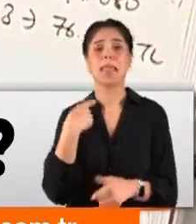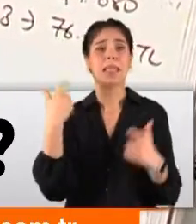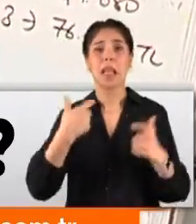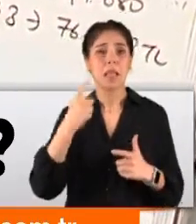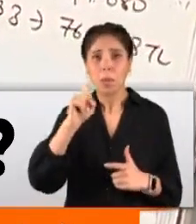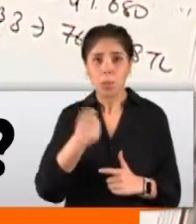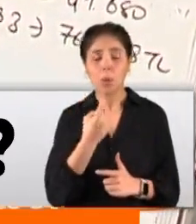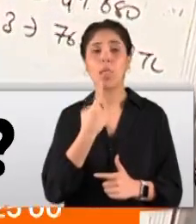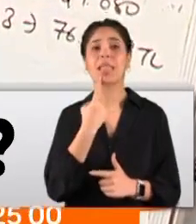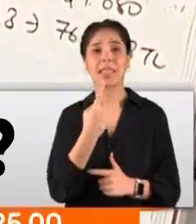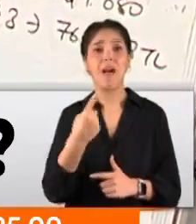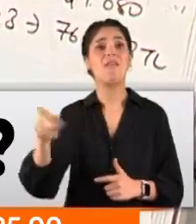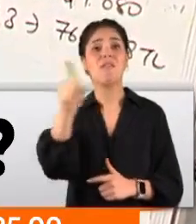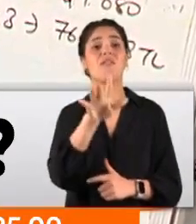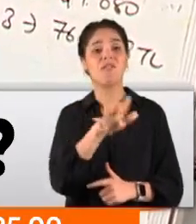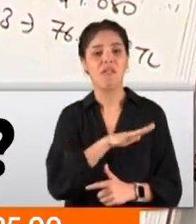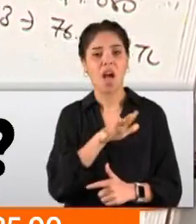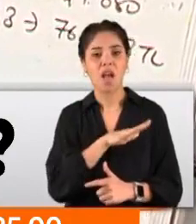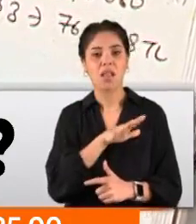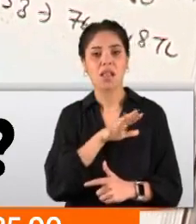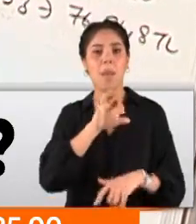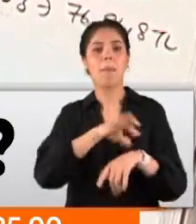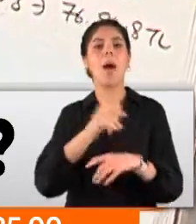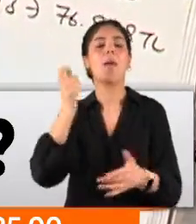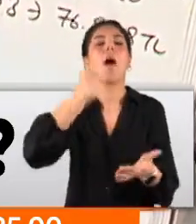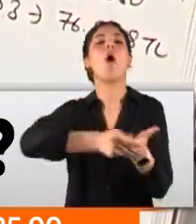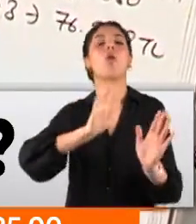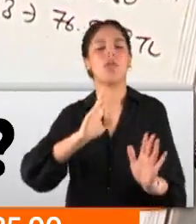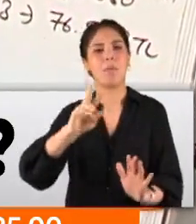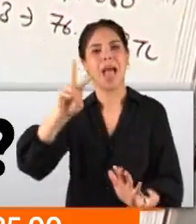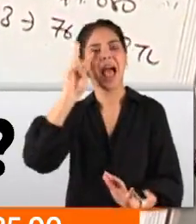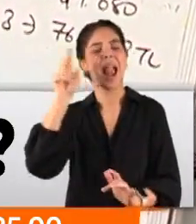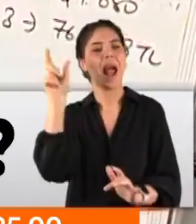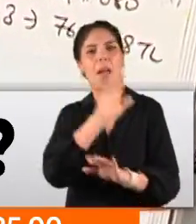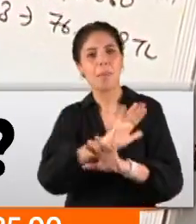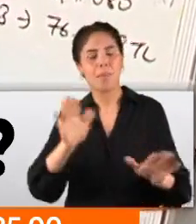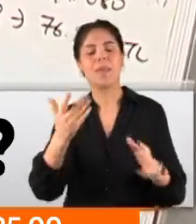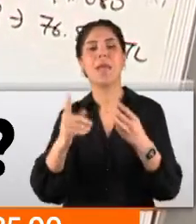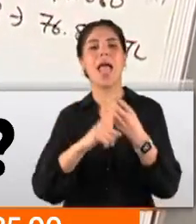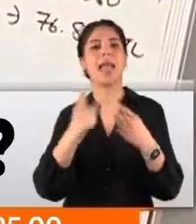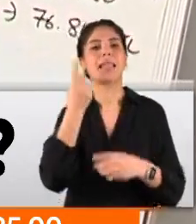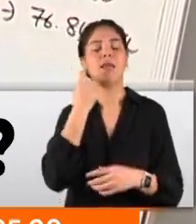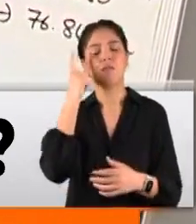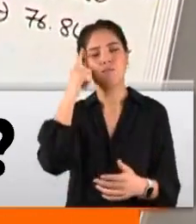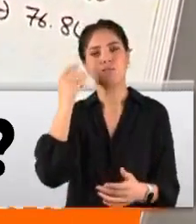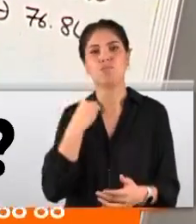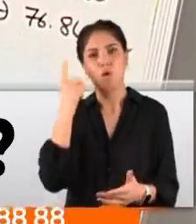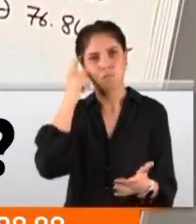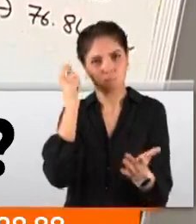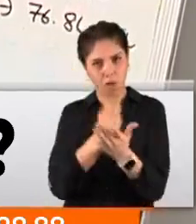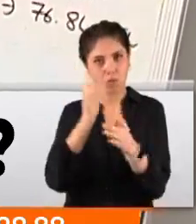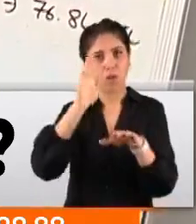49.000 lirayı nasıl bulayım diyorsanız burada hemen para ödenmiyor. Aralık ayı bitmeden E-Devlet'ten borçlanma için başvurunuzu